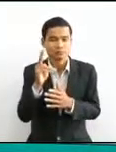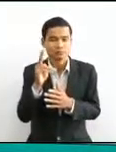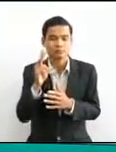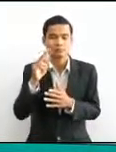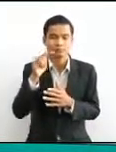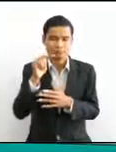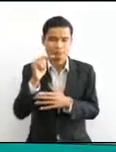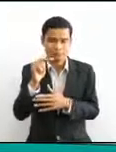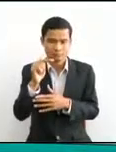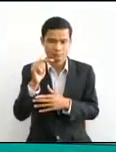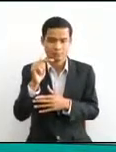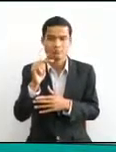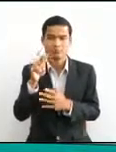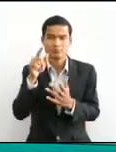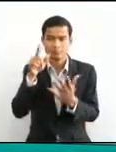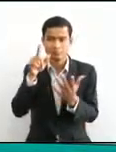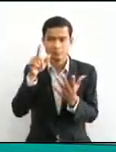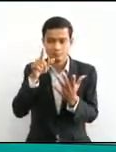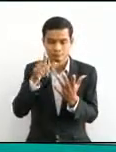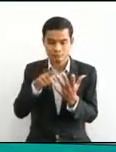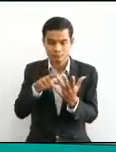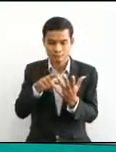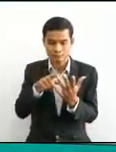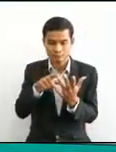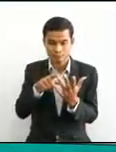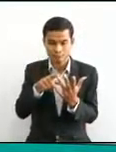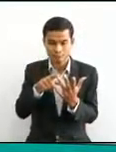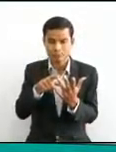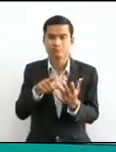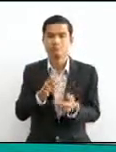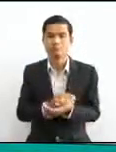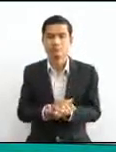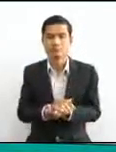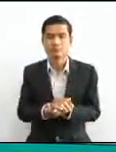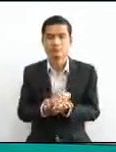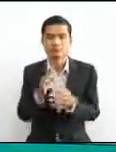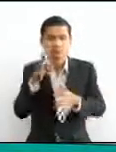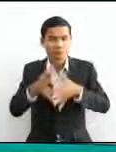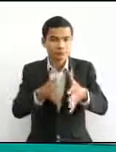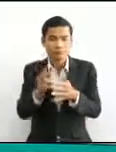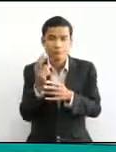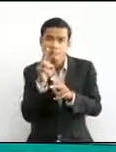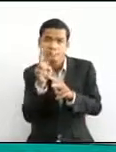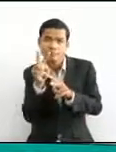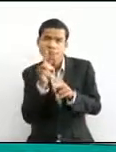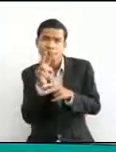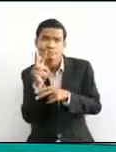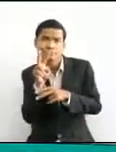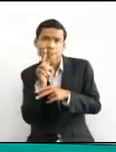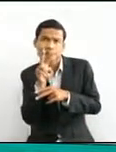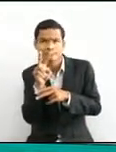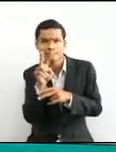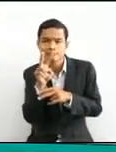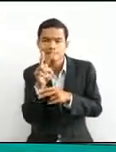ngỡ lòng bần tọ muối lòng cha ta chiên một tập tiết